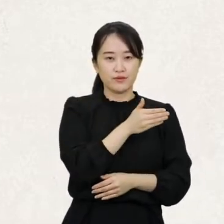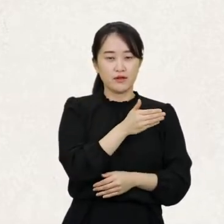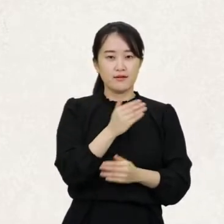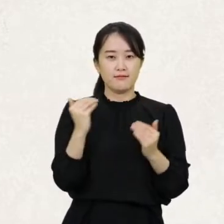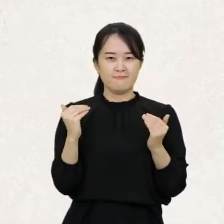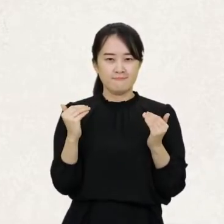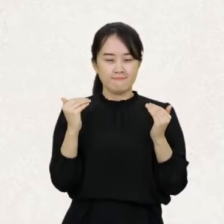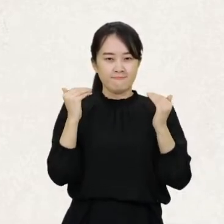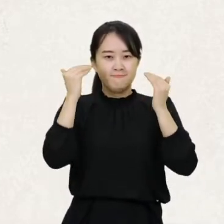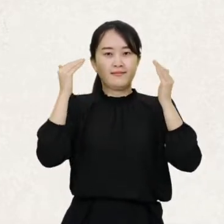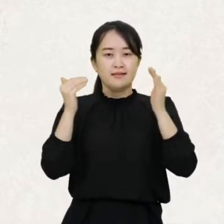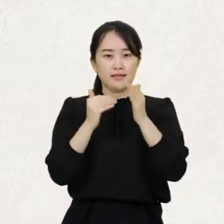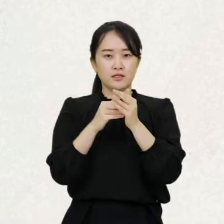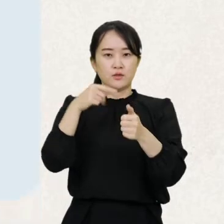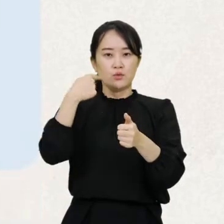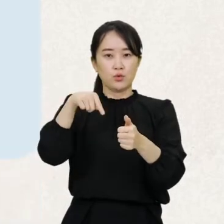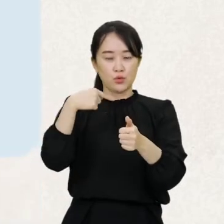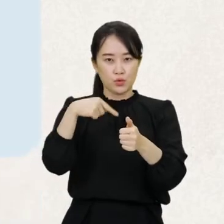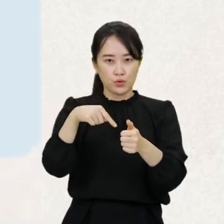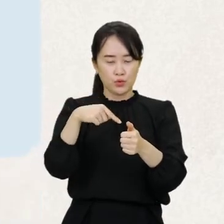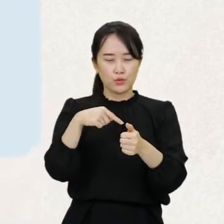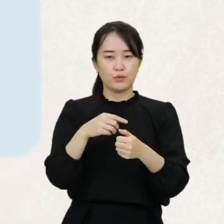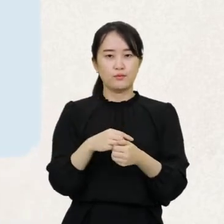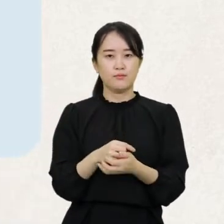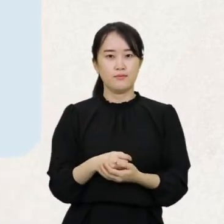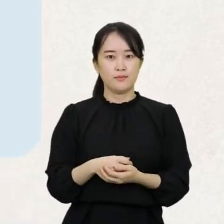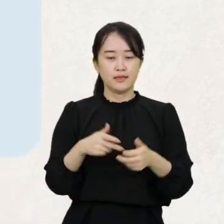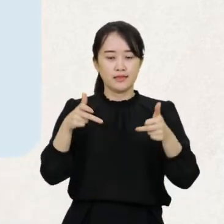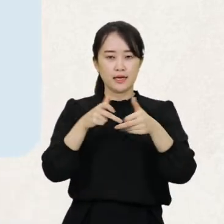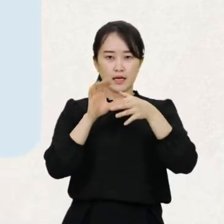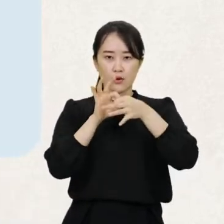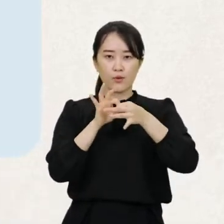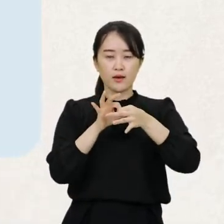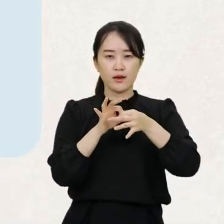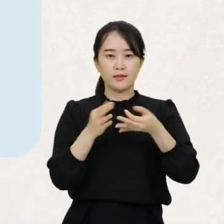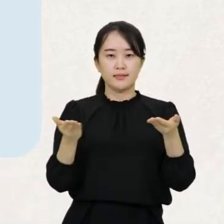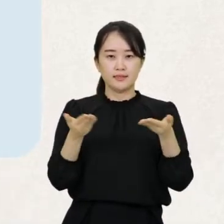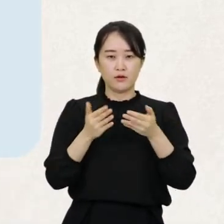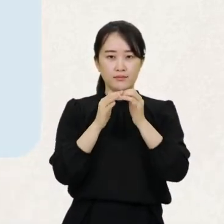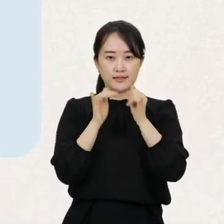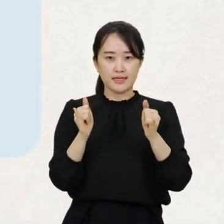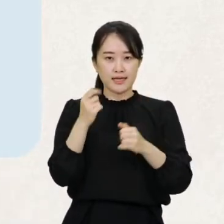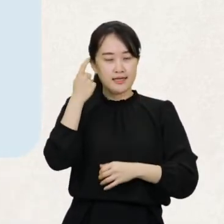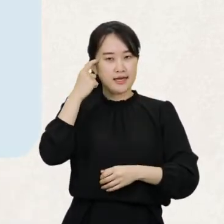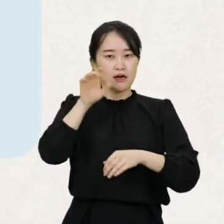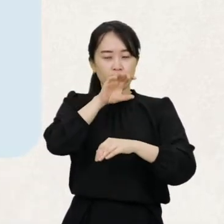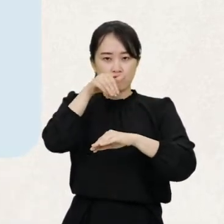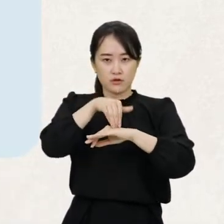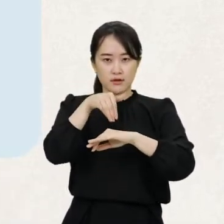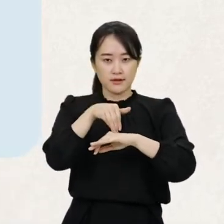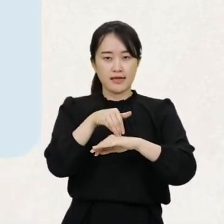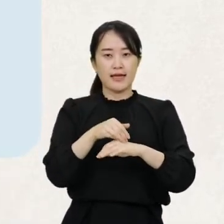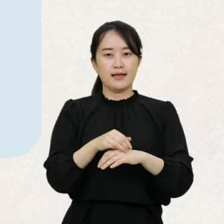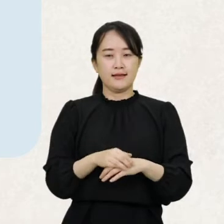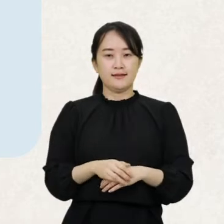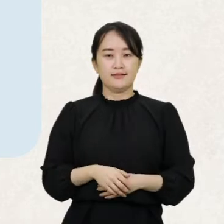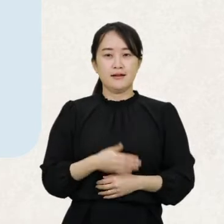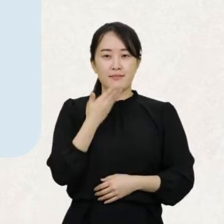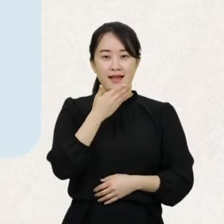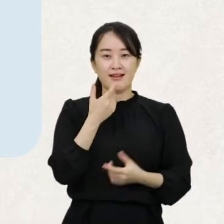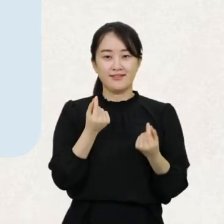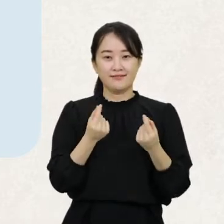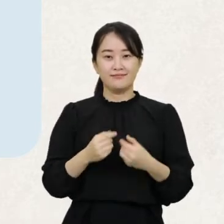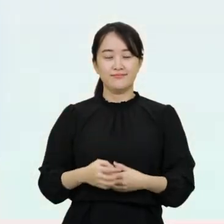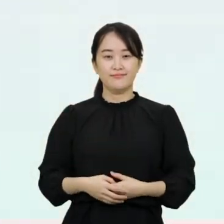단계 교육과정, 일반 대중 및 장애 관련 종사자를 대상으로 하는 인식훈련으로 하나씩 해나갈 수